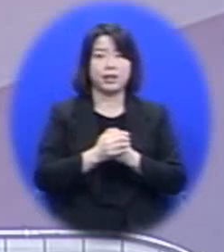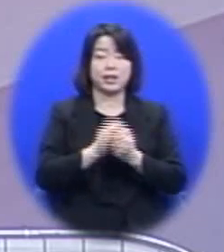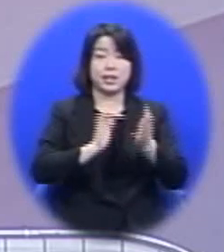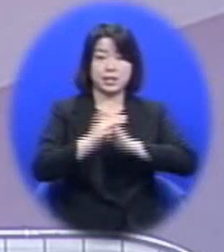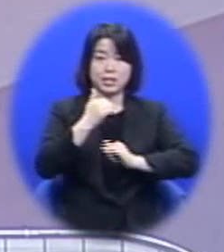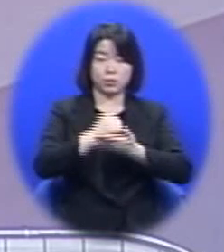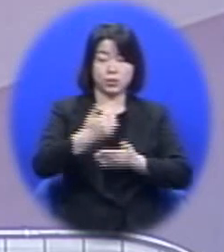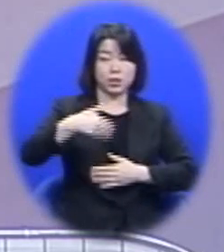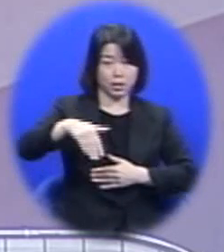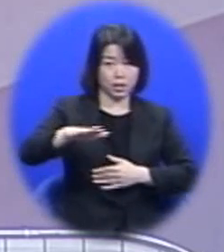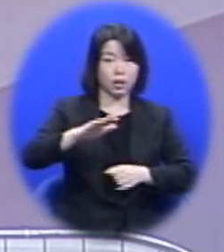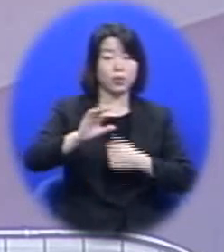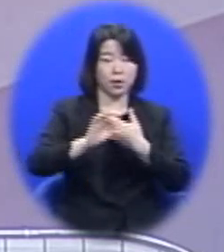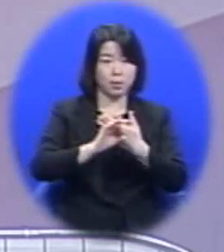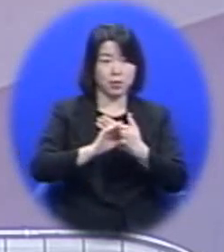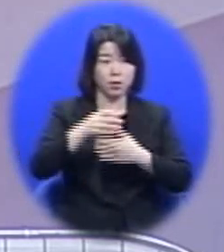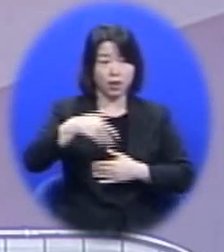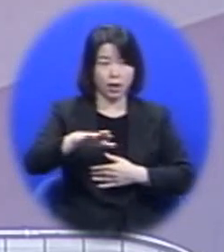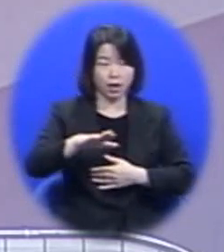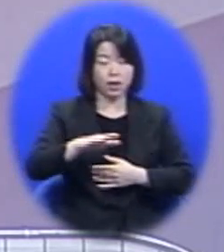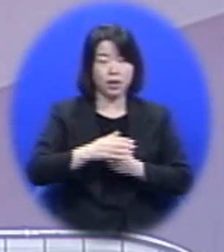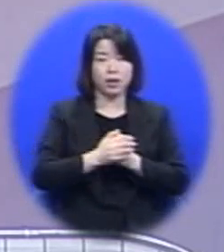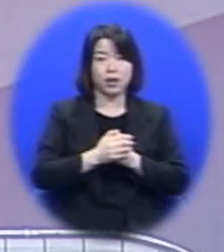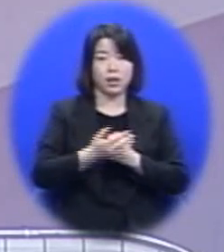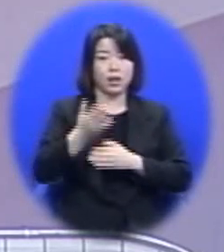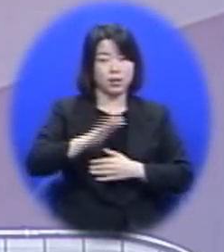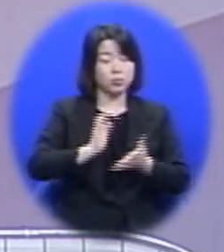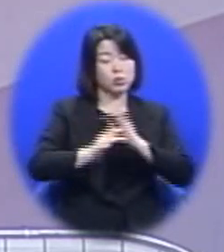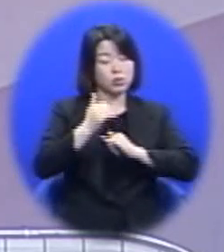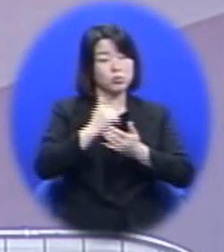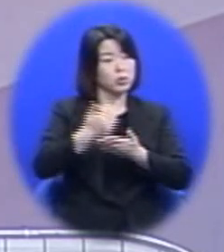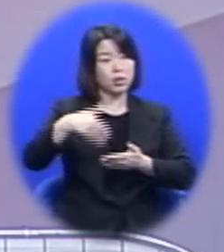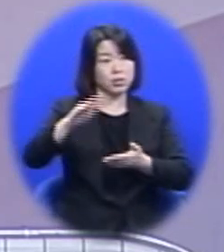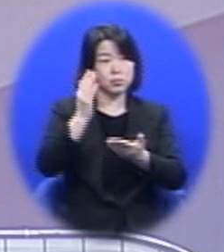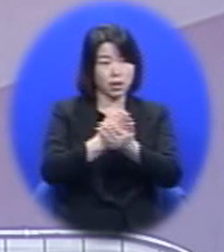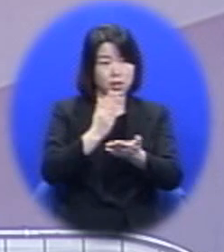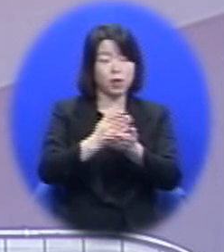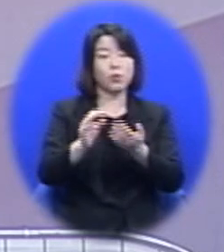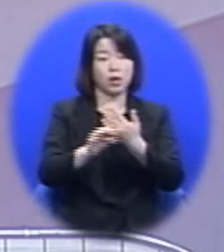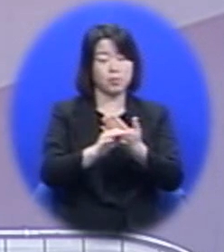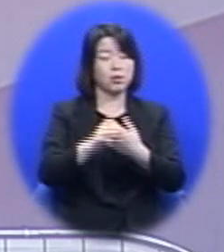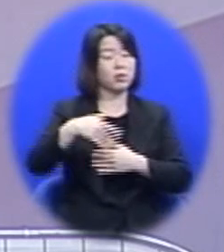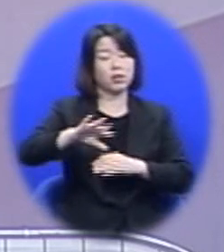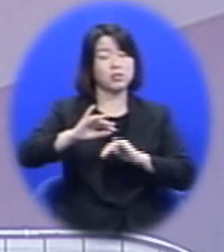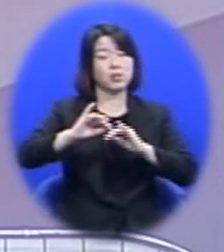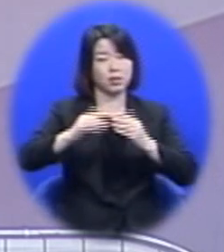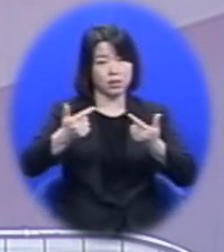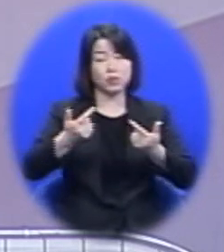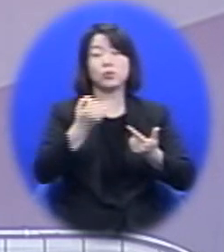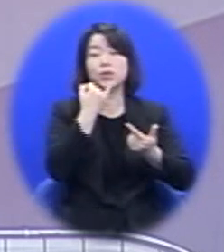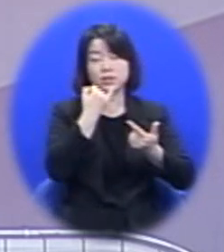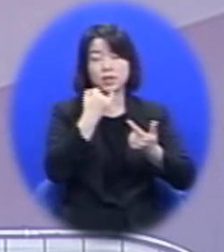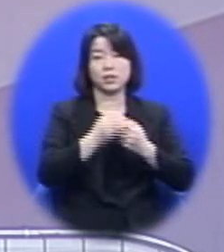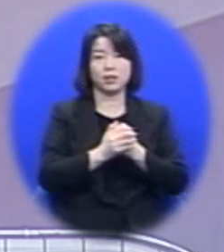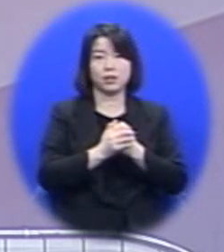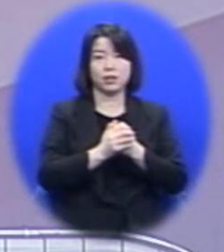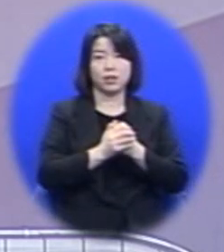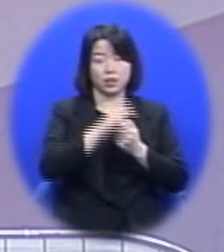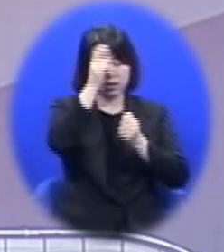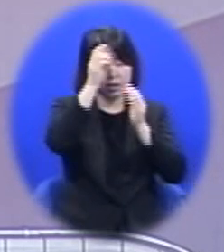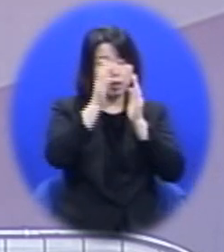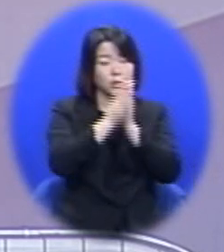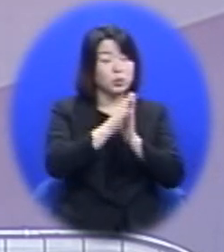가라고 하면 가는 거야. 그런데 예수님께서 가지 말라고 그러면 안 가도 좋아. 그러니 예수님께 기도해